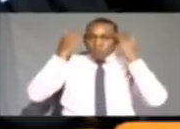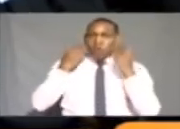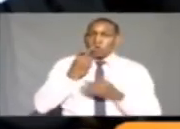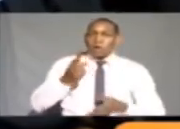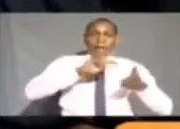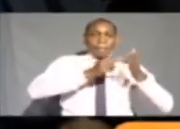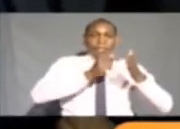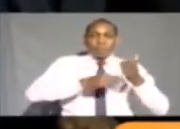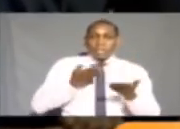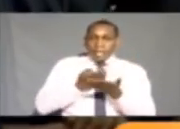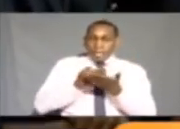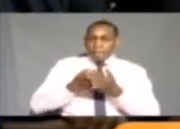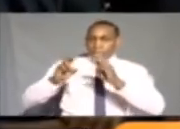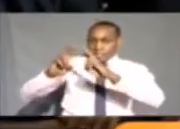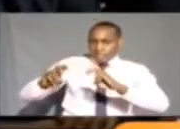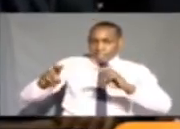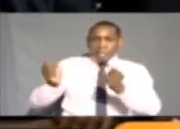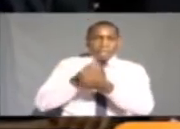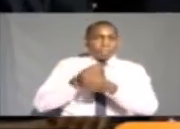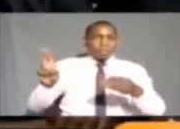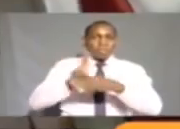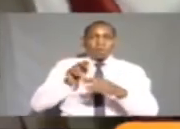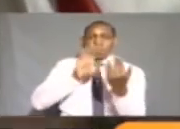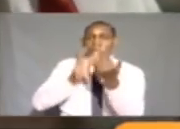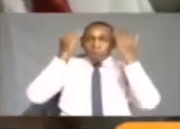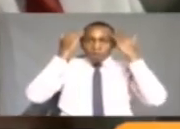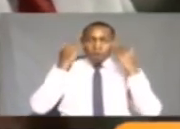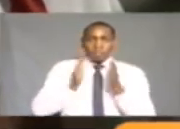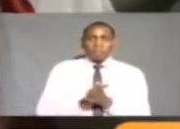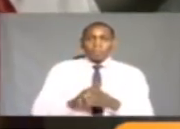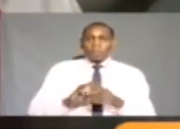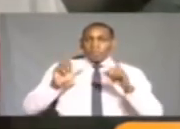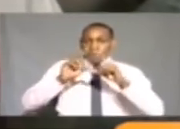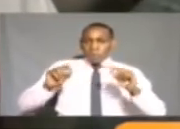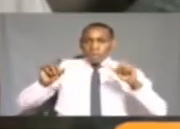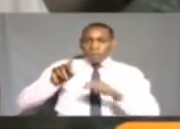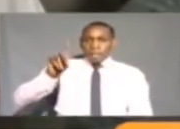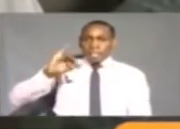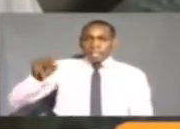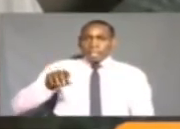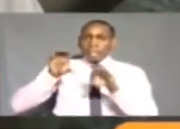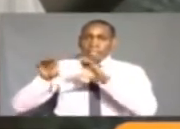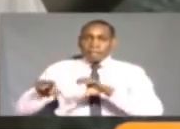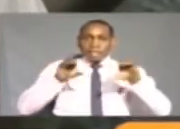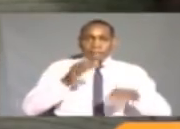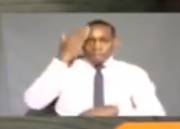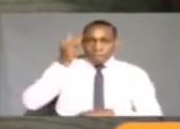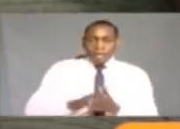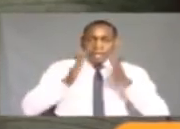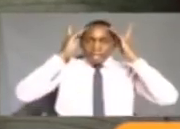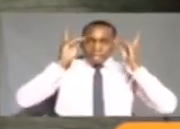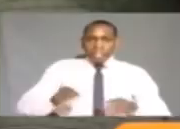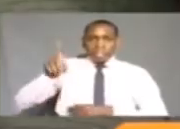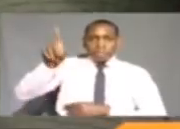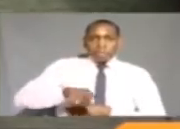hivyo, ushahidi uliopatikana hautatumika mahakamani. Madai ya jaji Mwilu kuwa masaibu yake yalitokana na uamuzi wa kufutilia